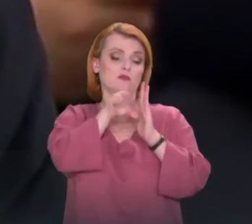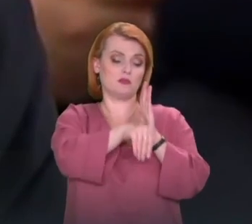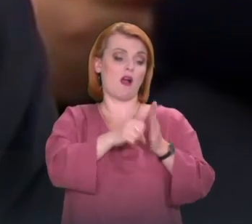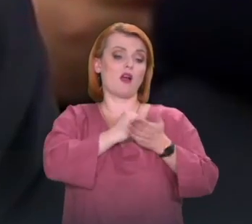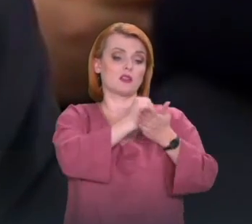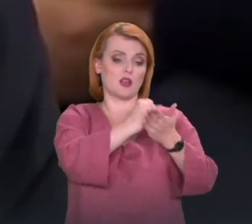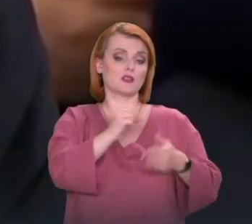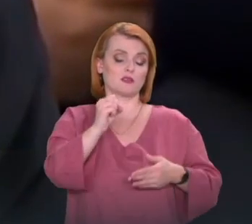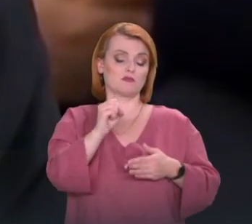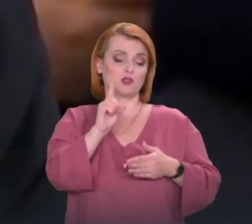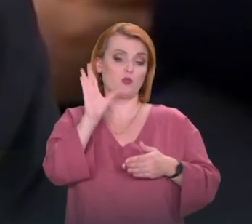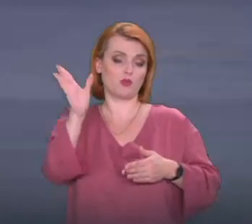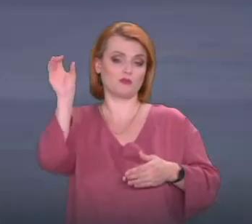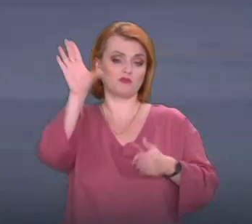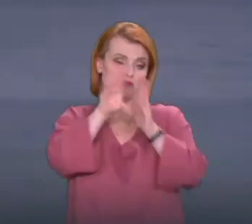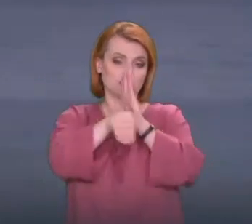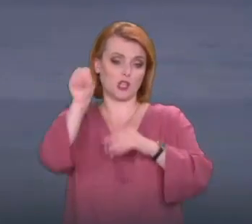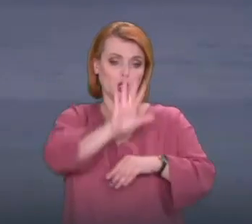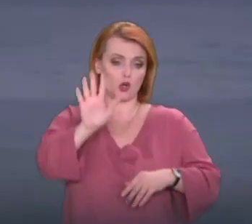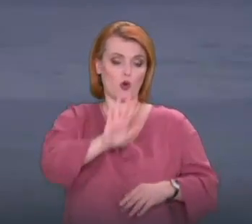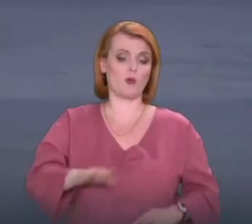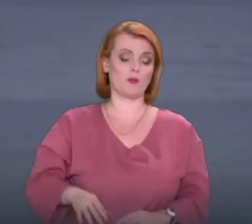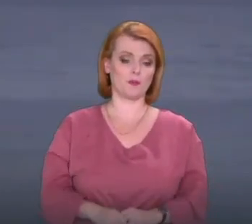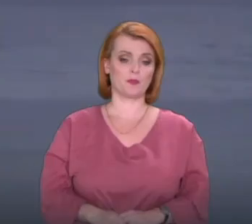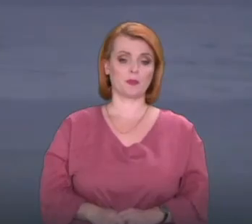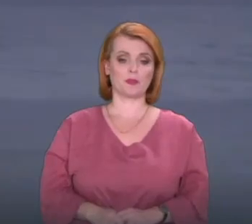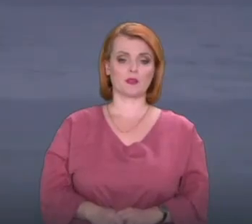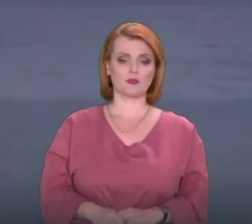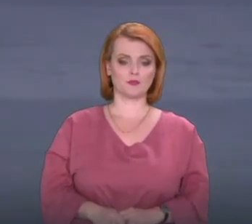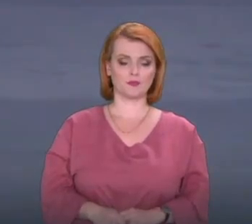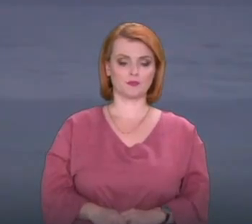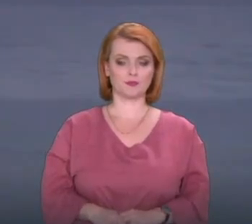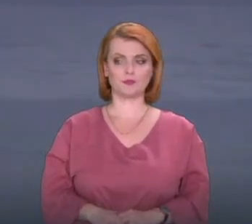justiției, combaterea corupției, investim în surse regenerabile, ne modernizăm economia.